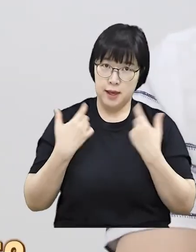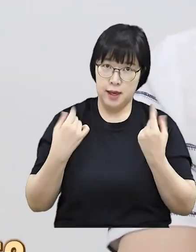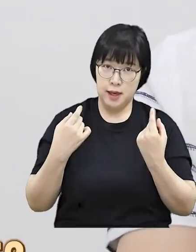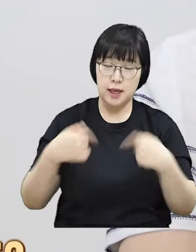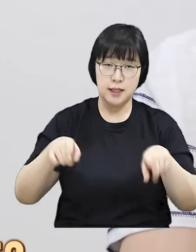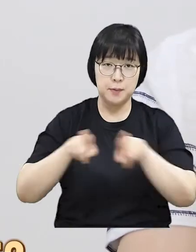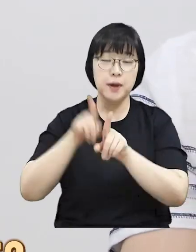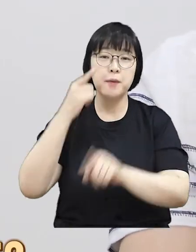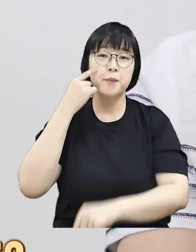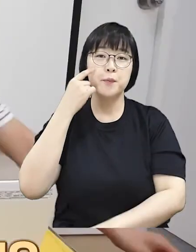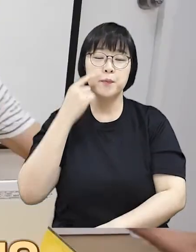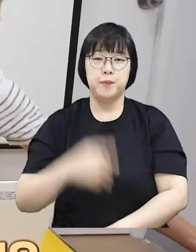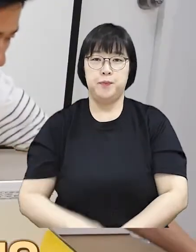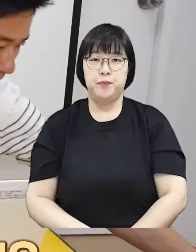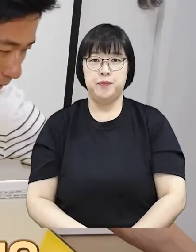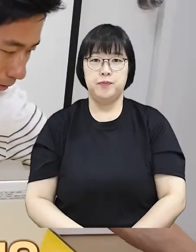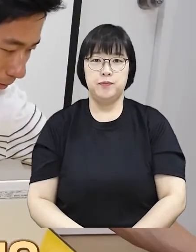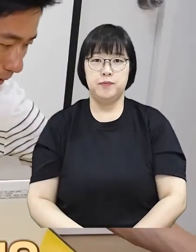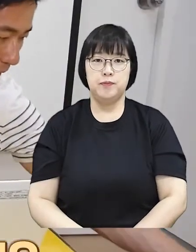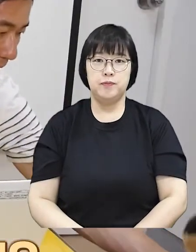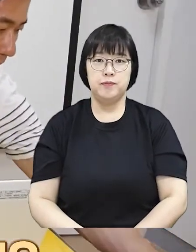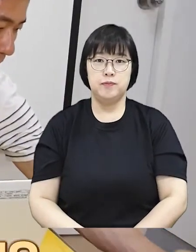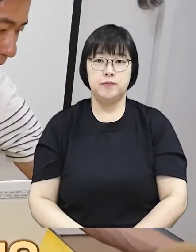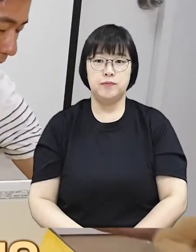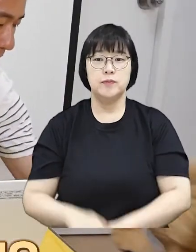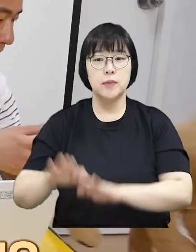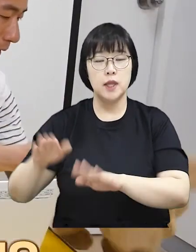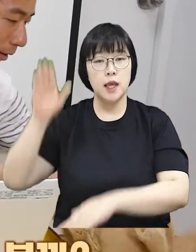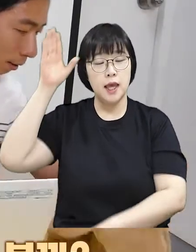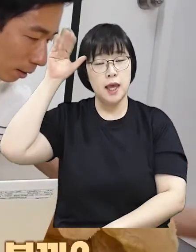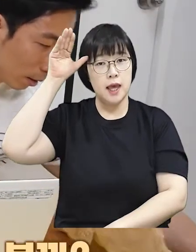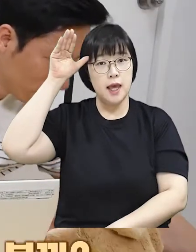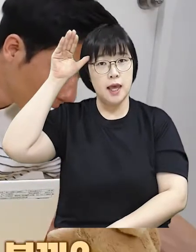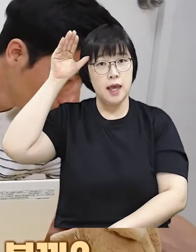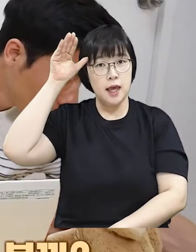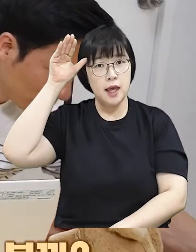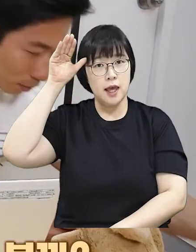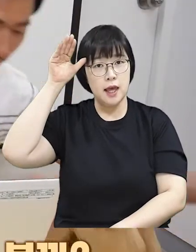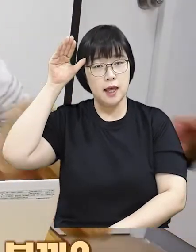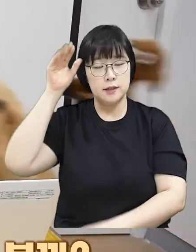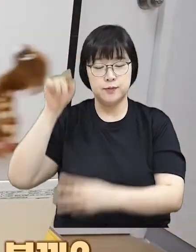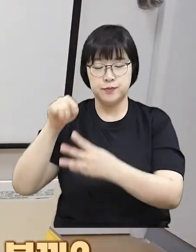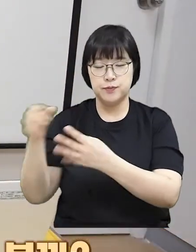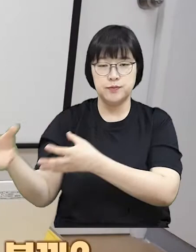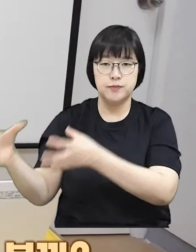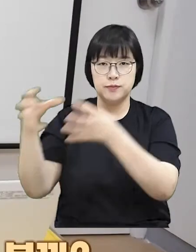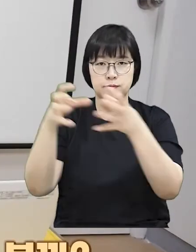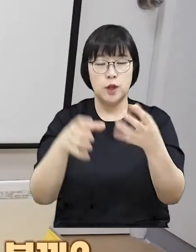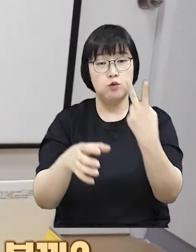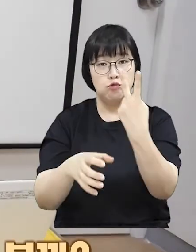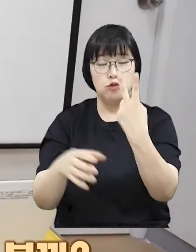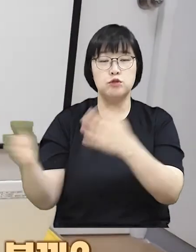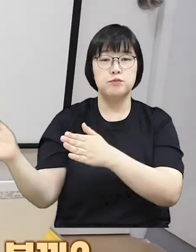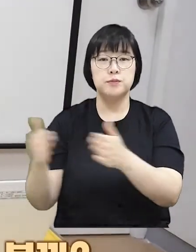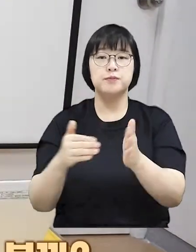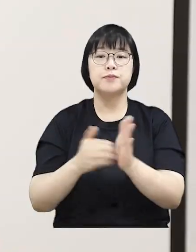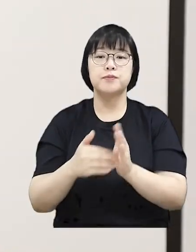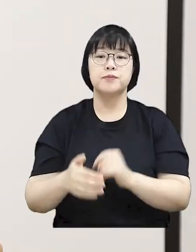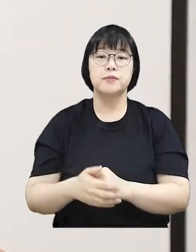재밌겠죠? 그래서 선생님이 인형을 준비했어요. 인형을 일단 두 마리를 준비를 했는데 여기 한번 볼까?